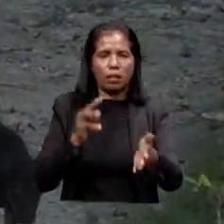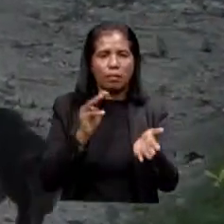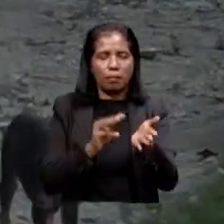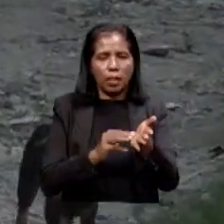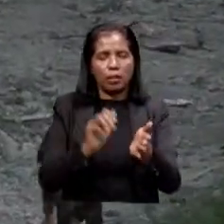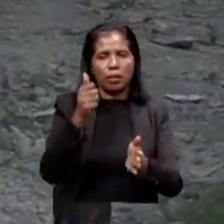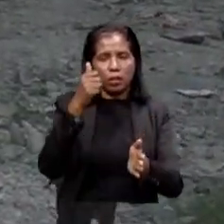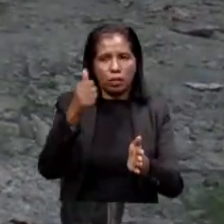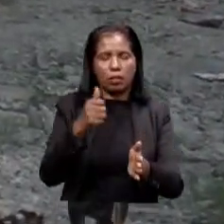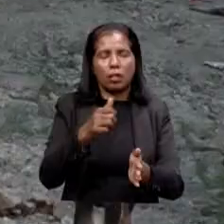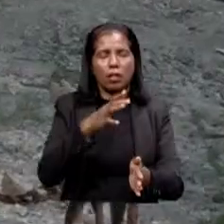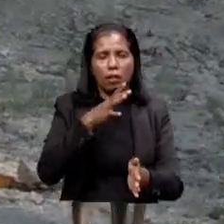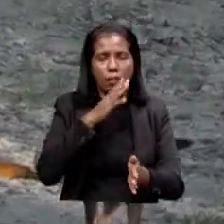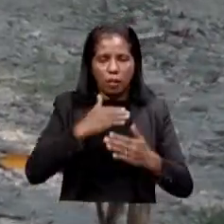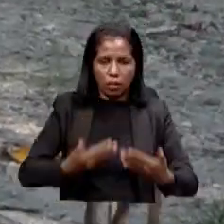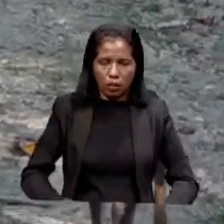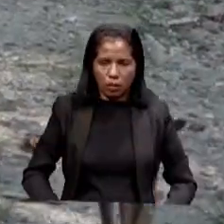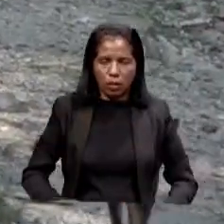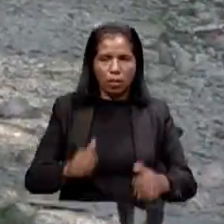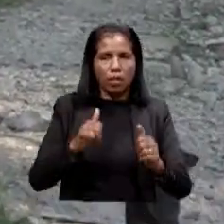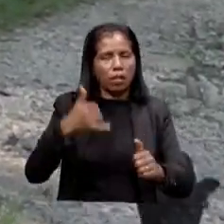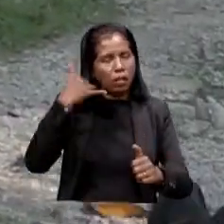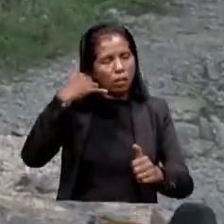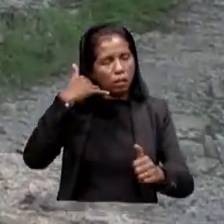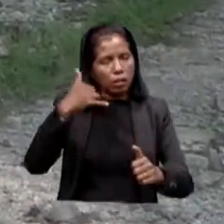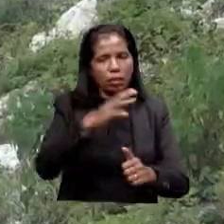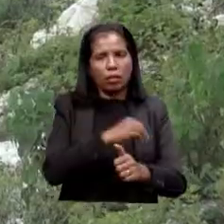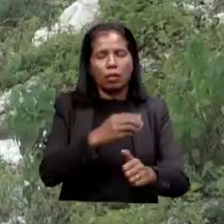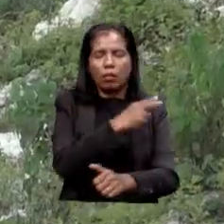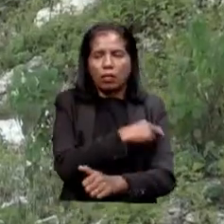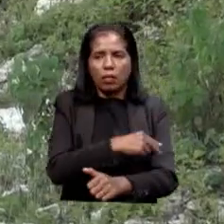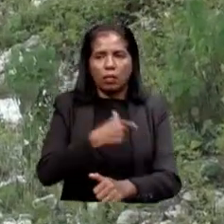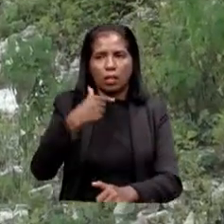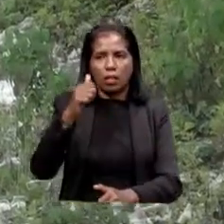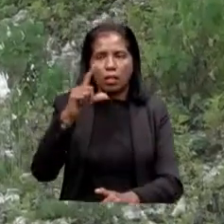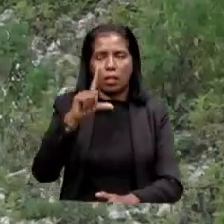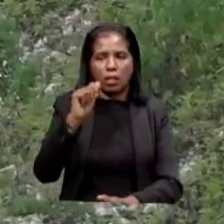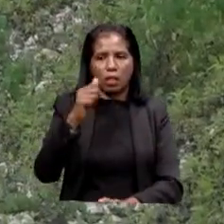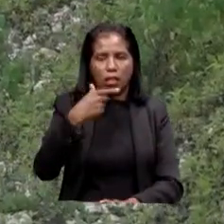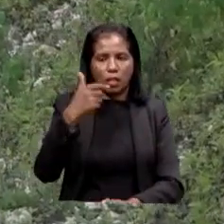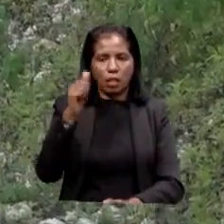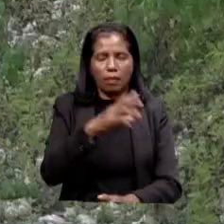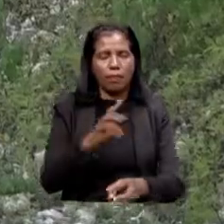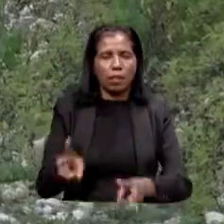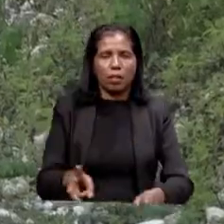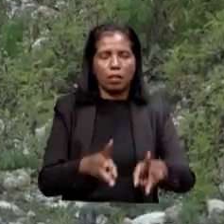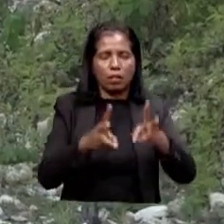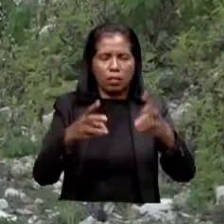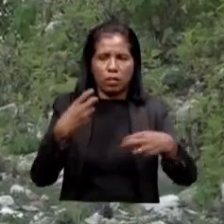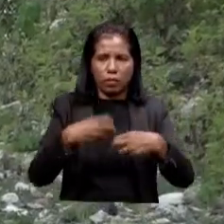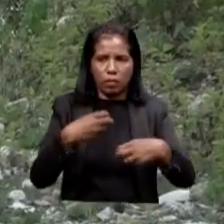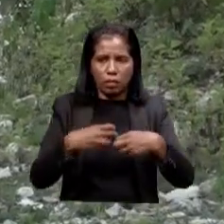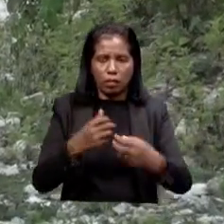sanulu no inan isinro sira tem ke telefone ambulance posto Saudi lagan. Além de ne, estrada e aldeia referemos